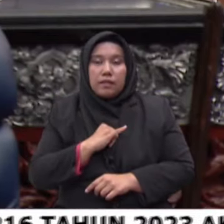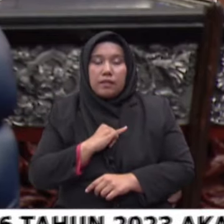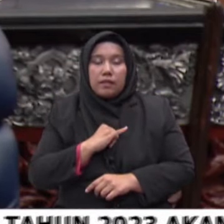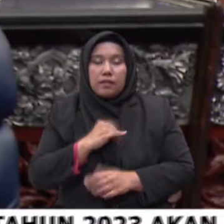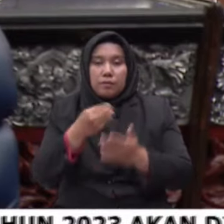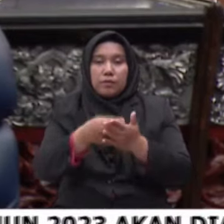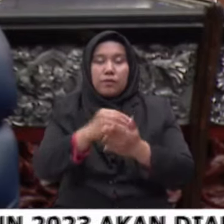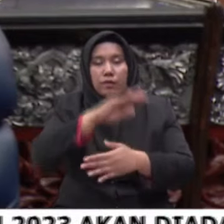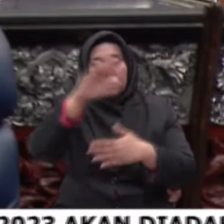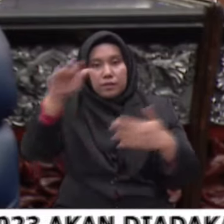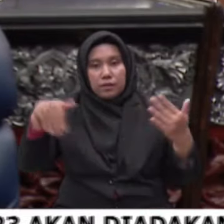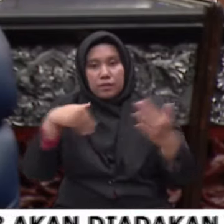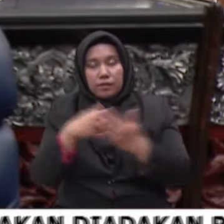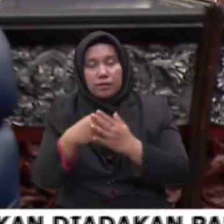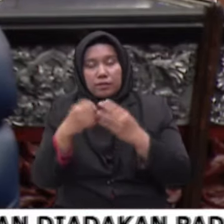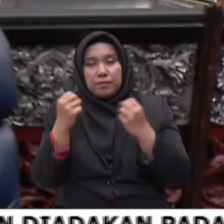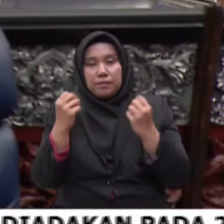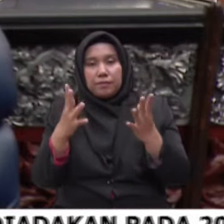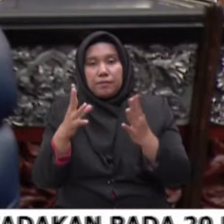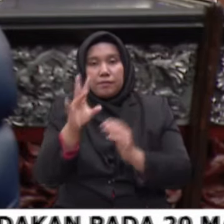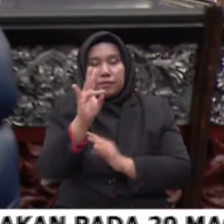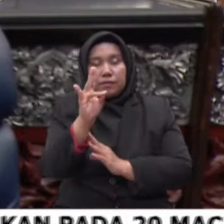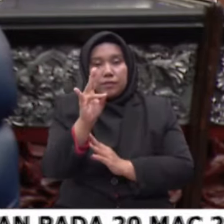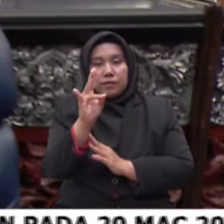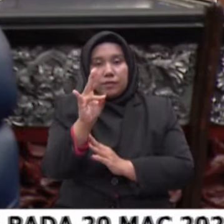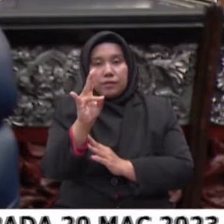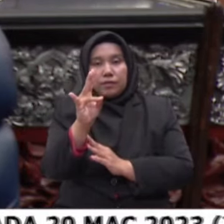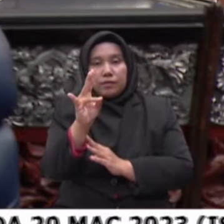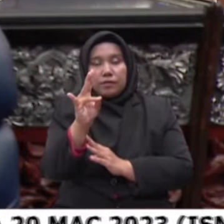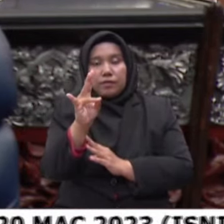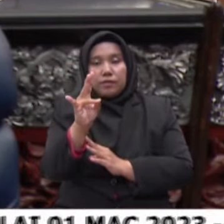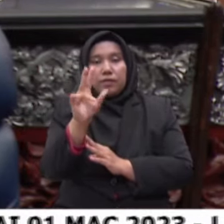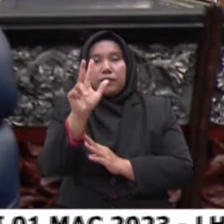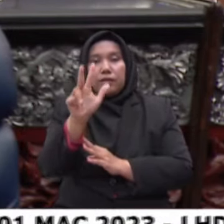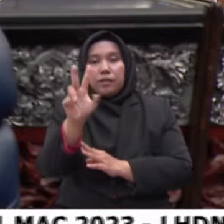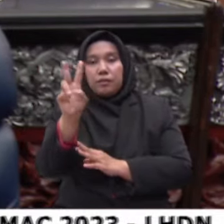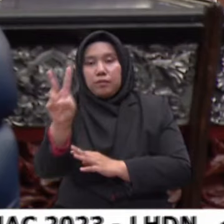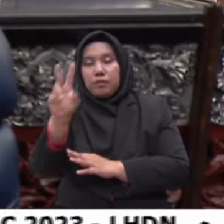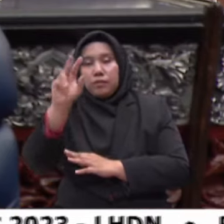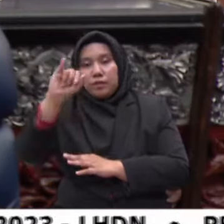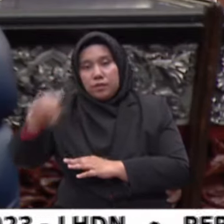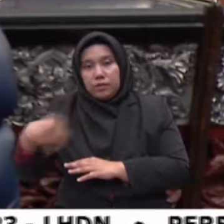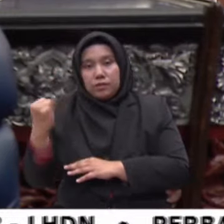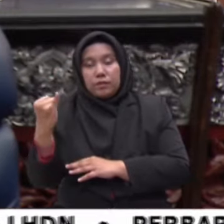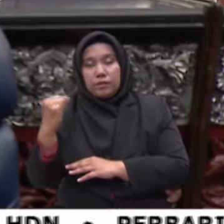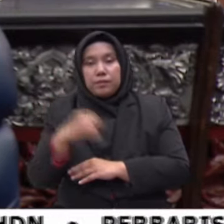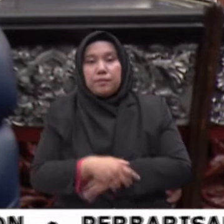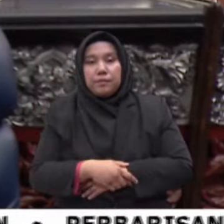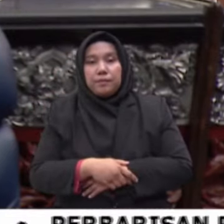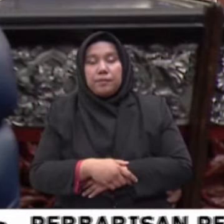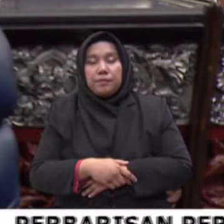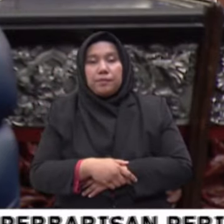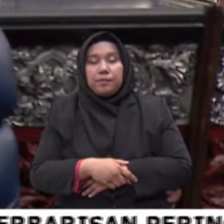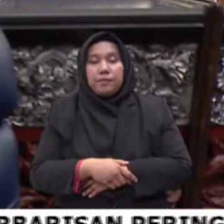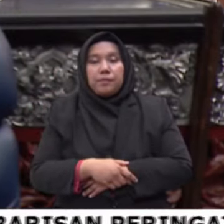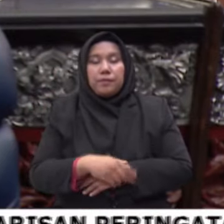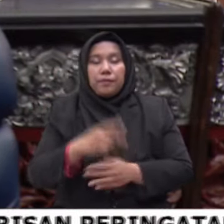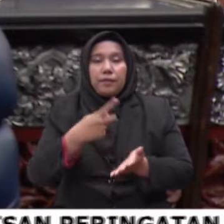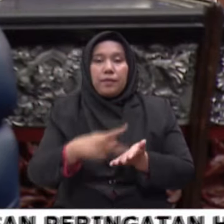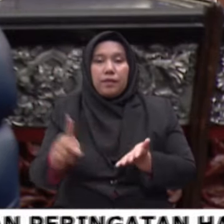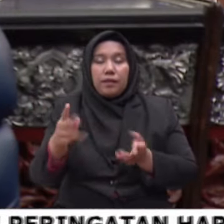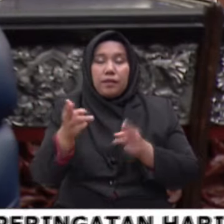keseluruhan sebanyak 732 juta perbelanjaan untuk